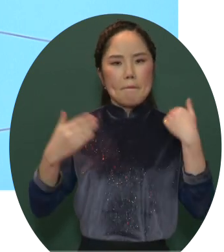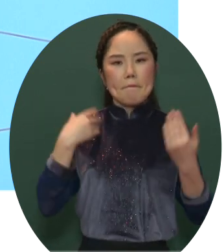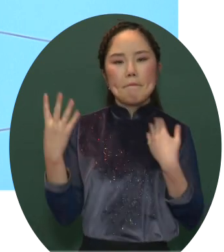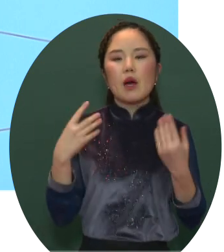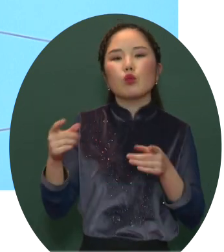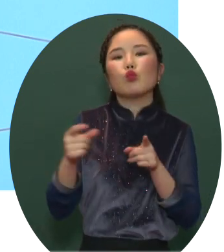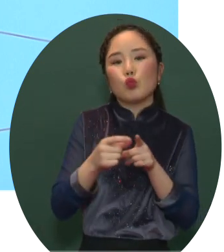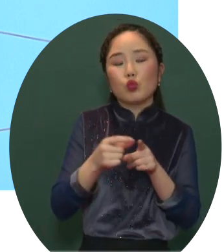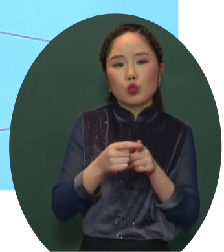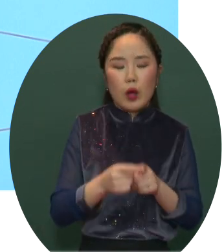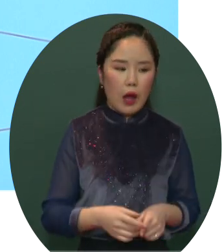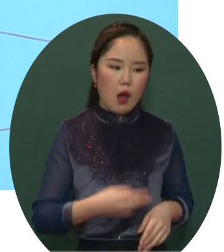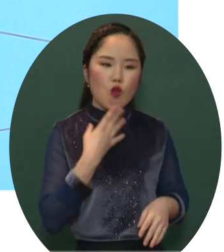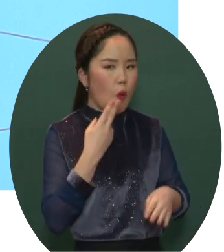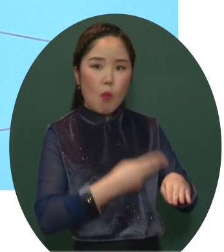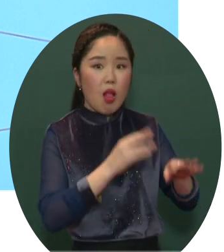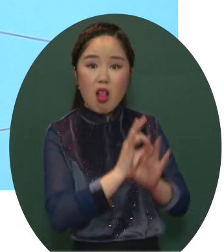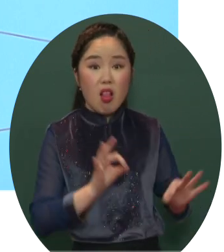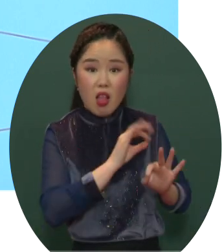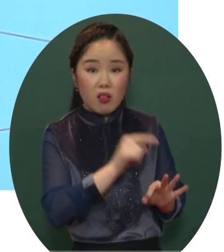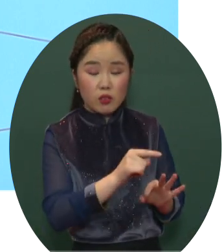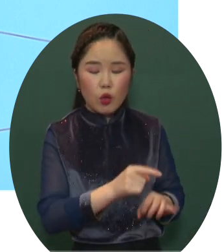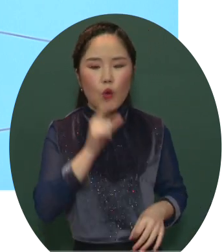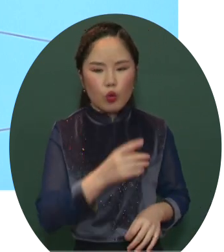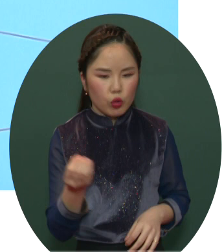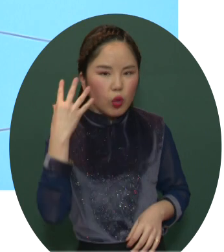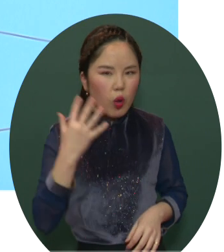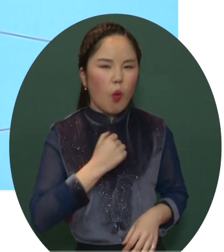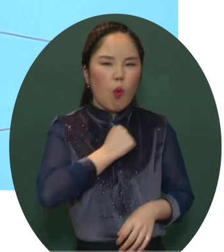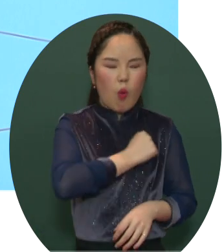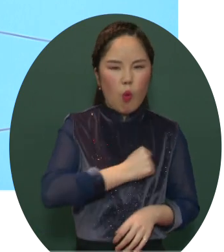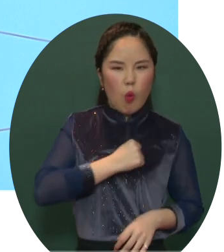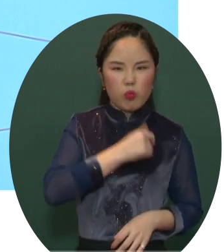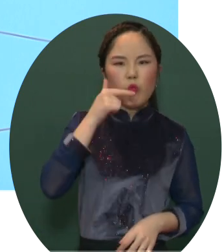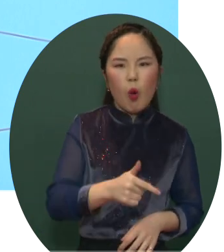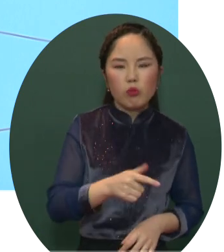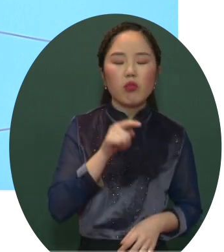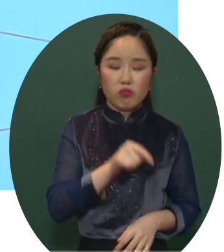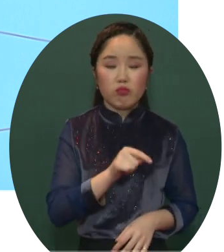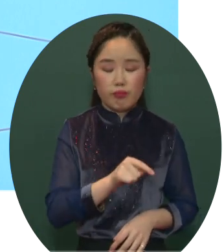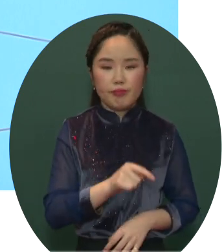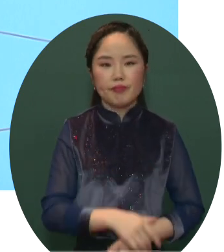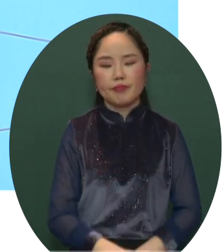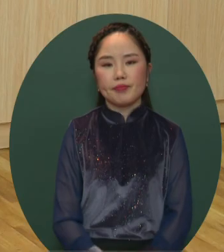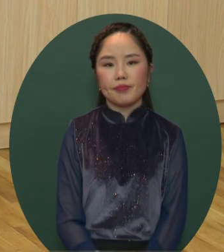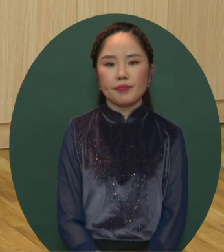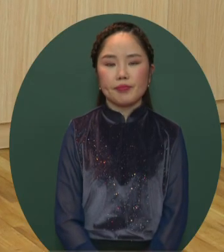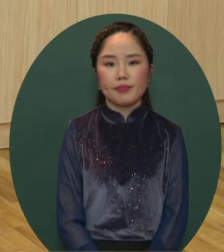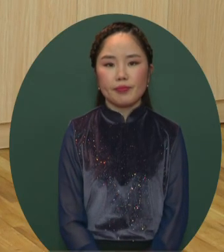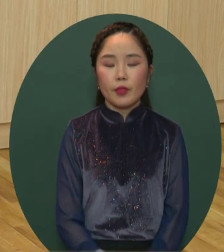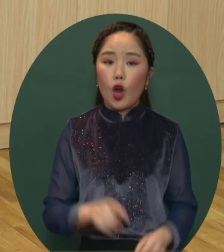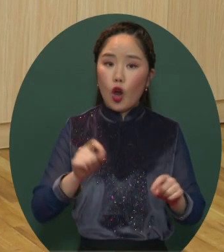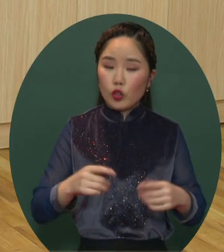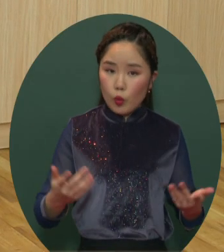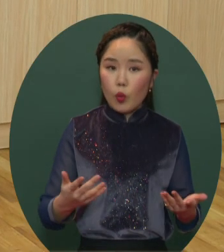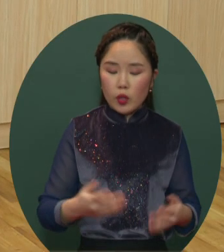үгнүүд. Будагдаагүй үлдсэн үгнүүд бол хүнийг уурлуулж гомдоодог үгүүд байх нэ. Одоо